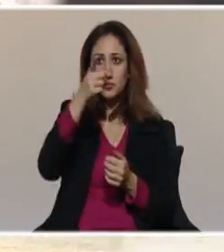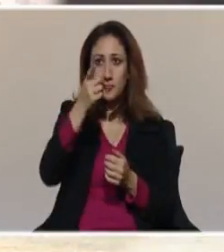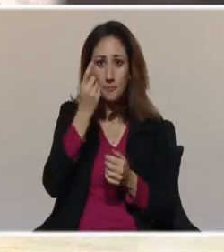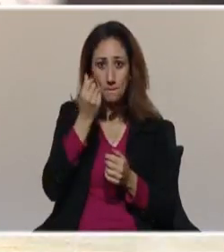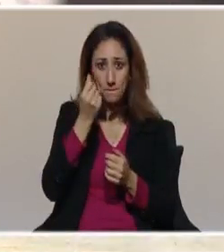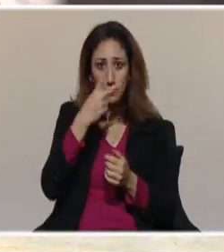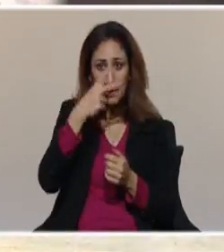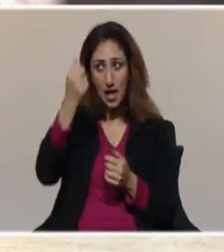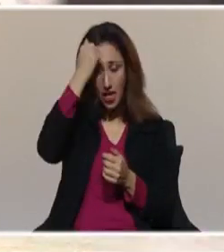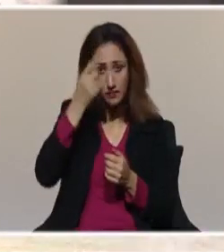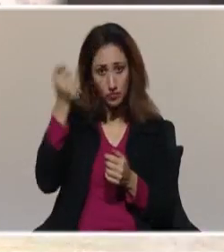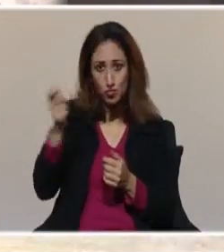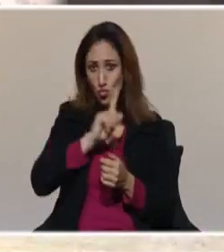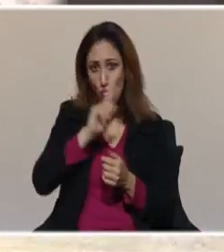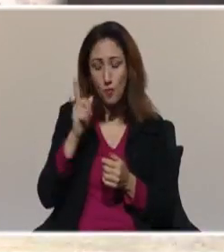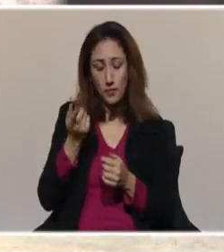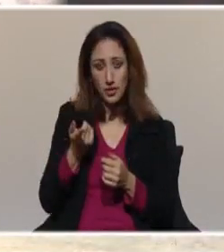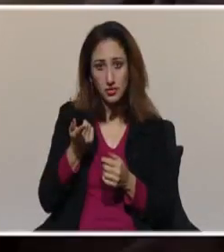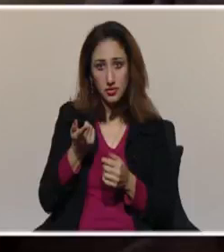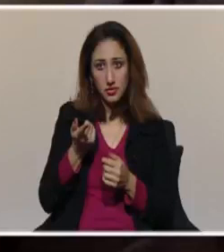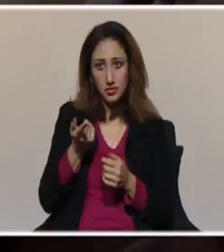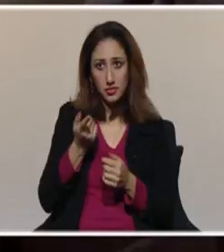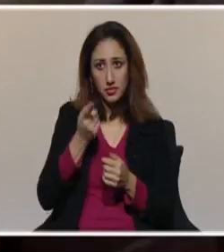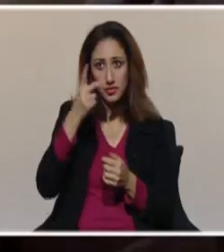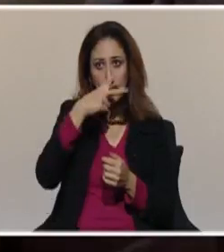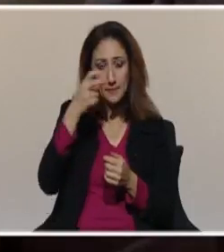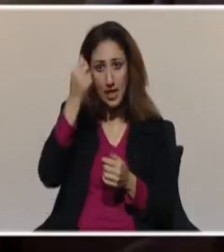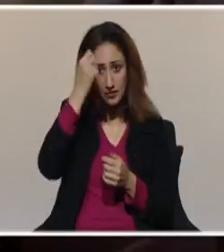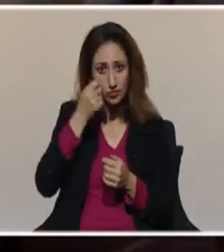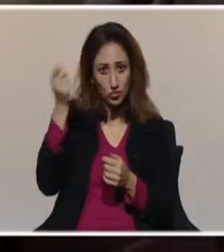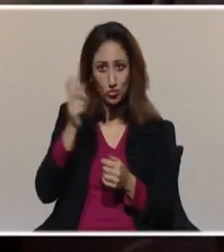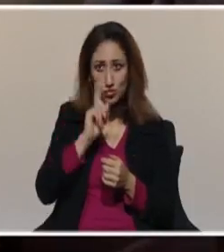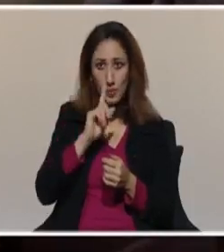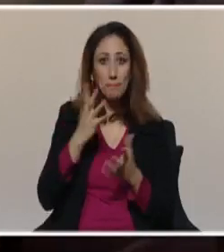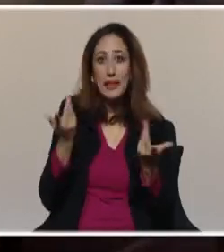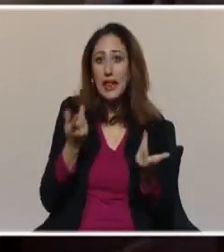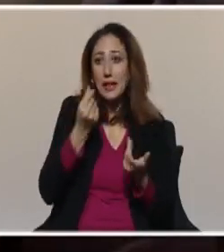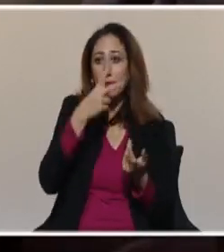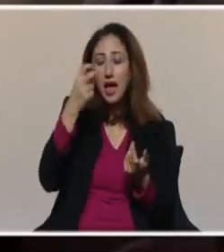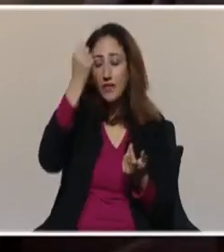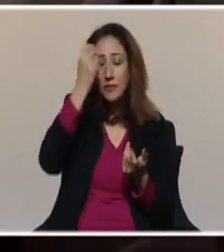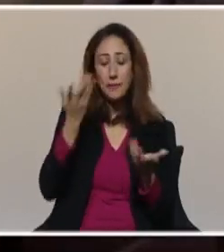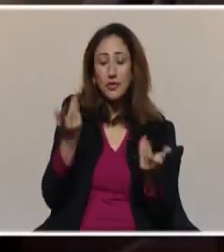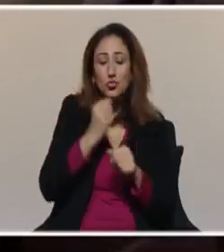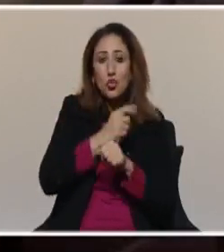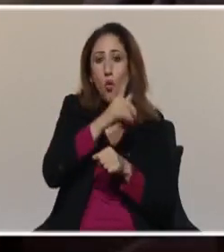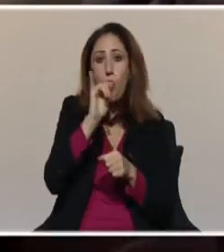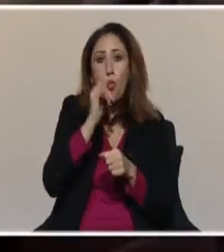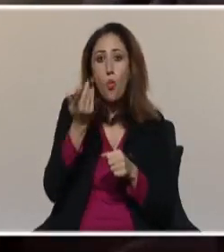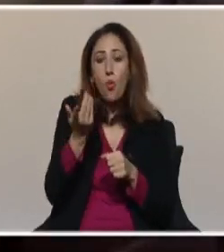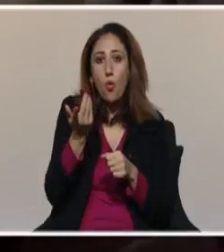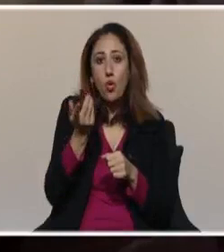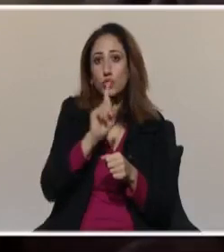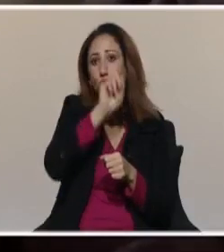معاها مبلغ 200,000 جنيه؟ ايه اللي جبرها على كده؟ قالت ان هي في وقت من الاوقات كان معاها المبلغ ده. منين؟ من شغل ايه؟ هو